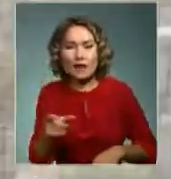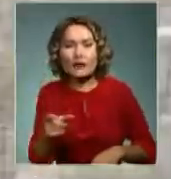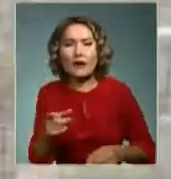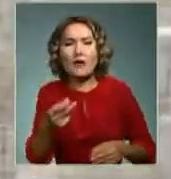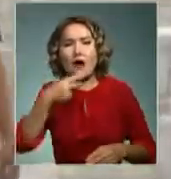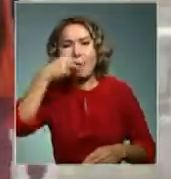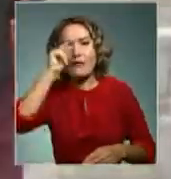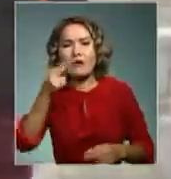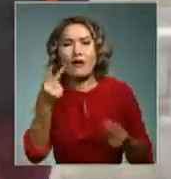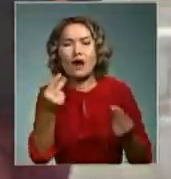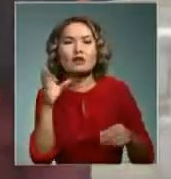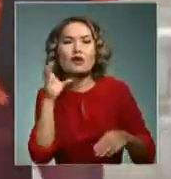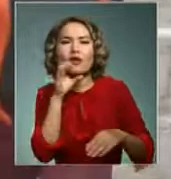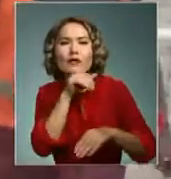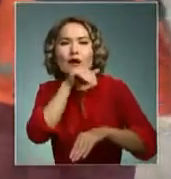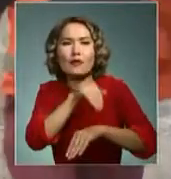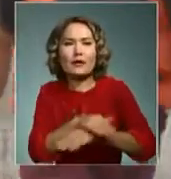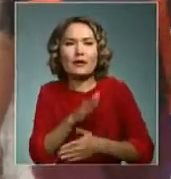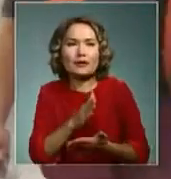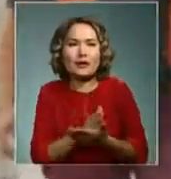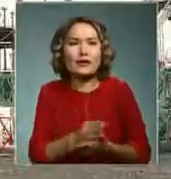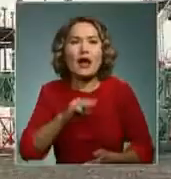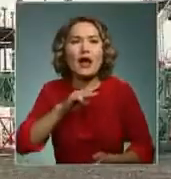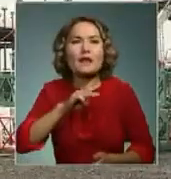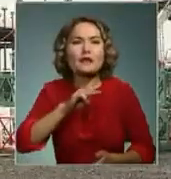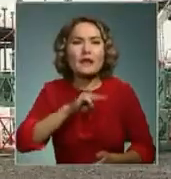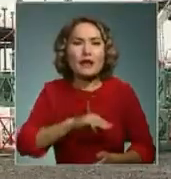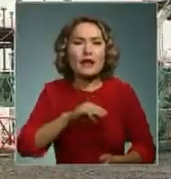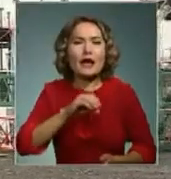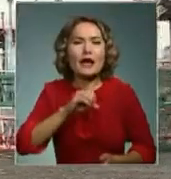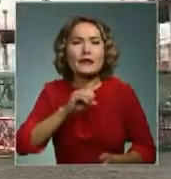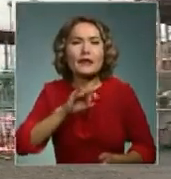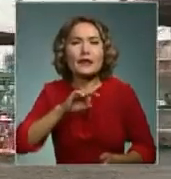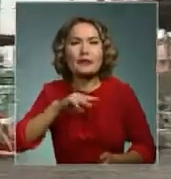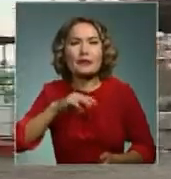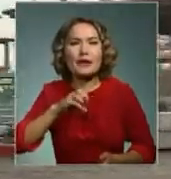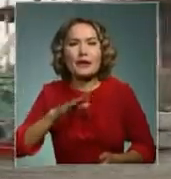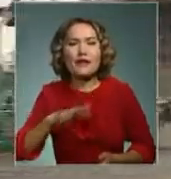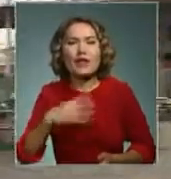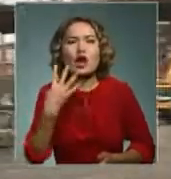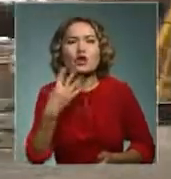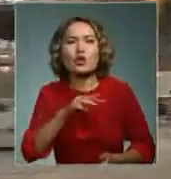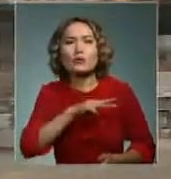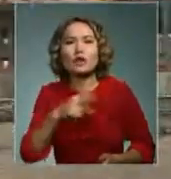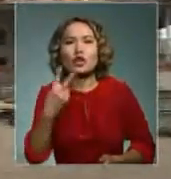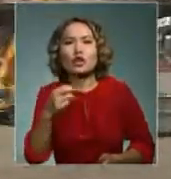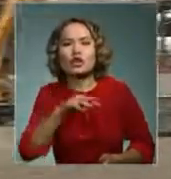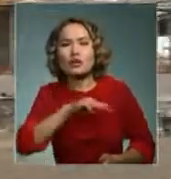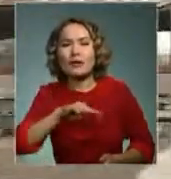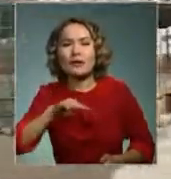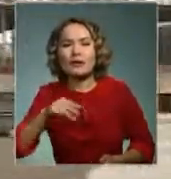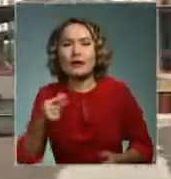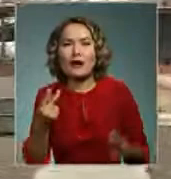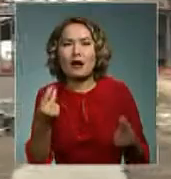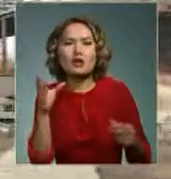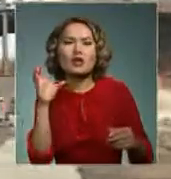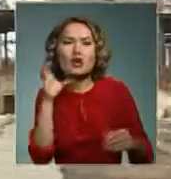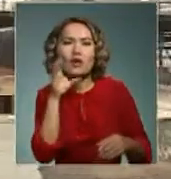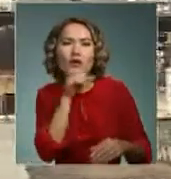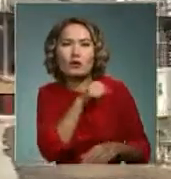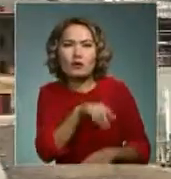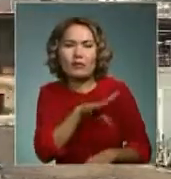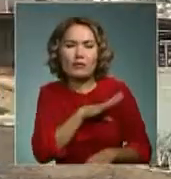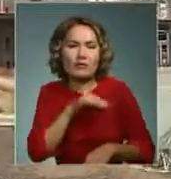кетейік, тергеу барысында компанияның бұрынғы басшысы Талғат Ермегияевтің өзінің 4 миллиард 200 миллион теңгені қолды қылғаны анықталған.